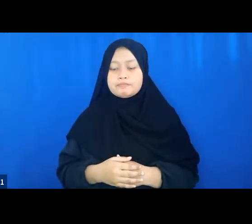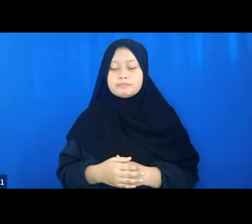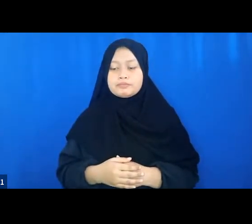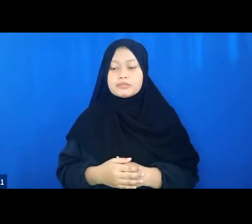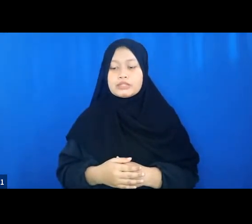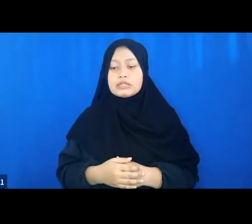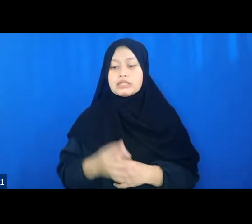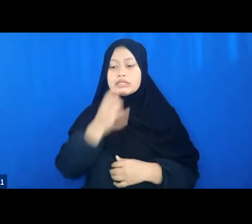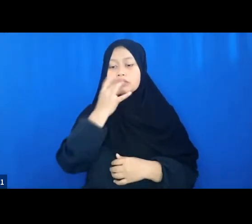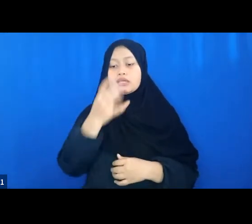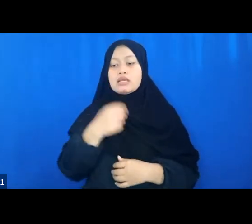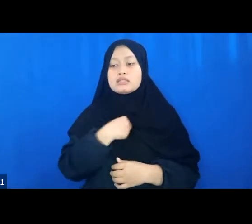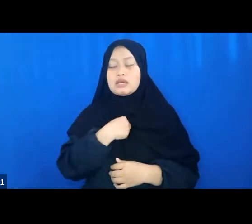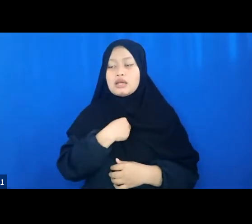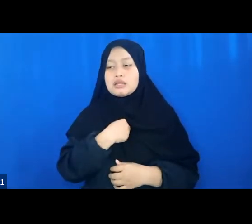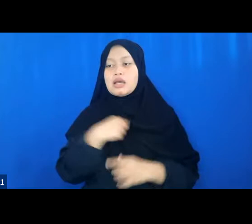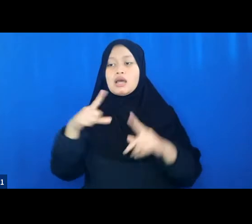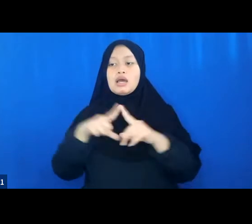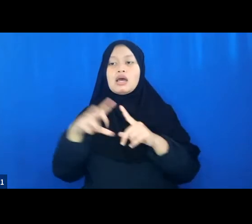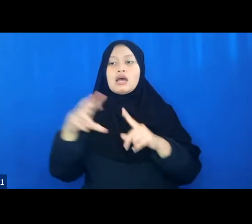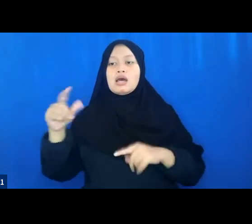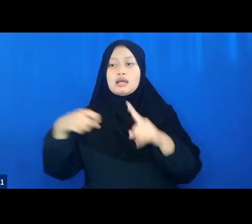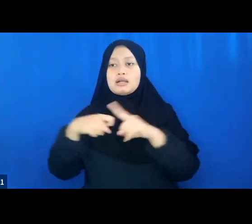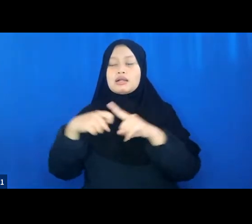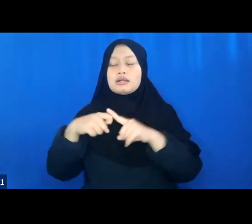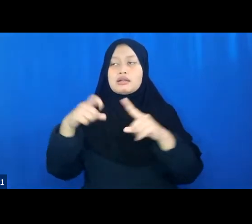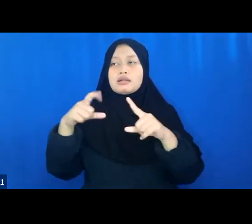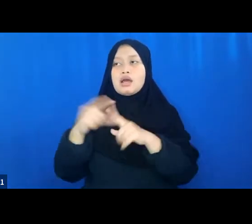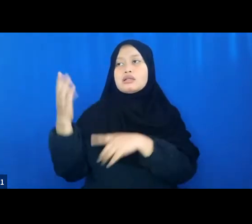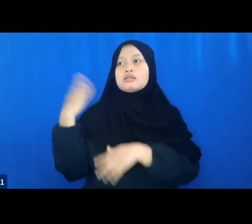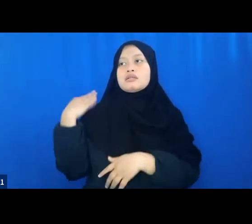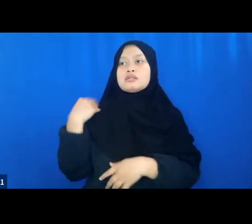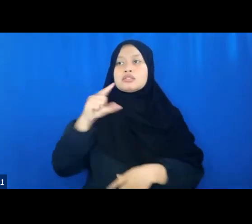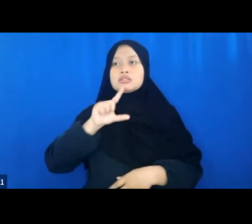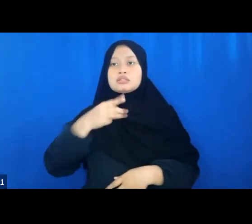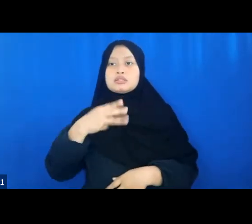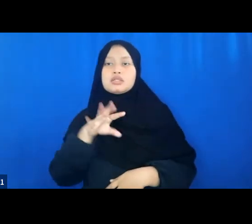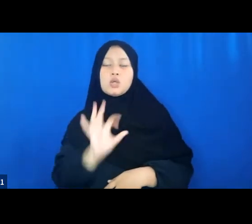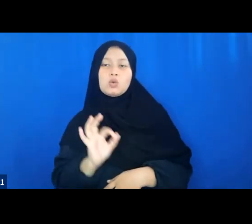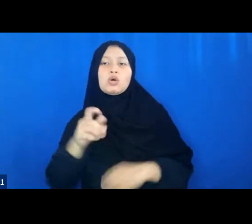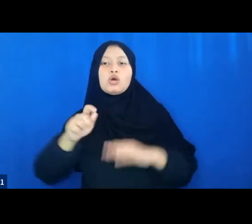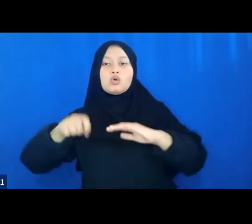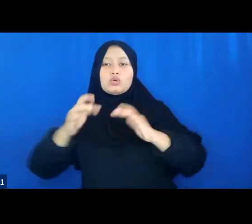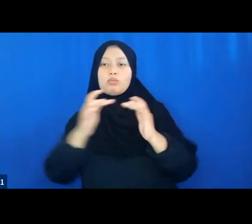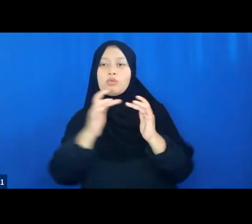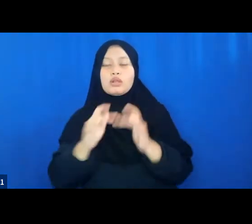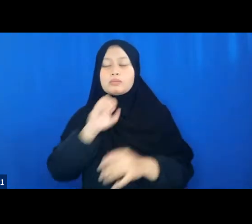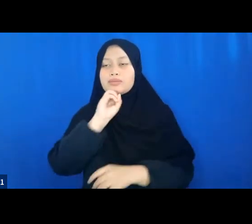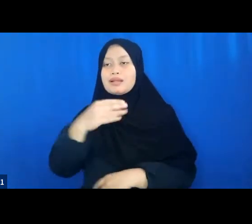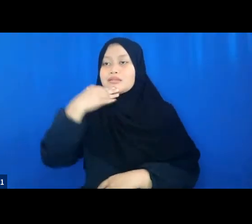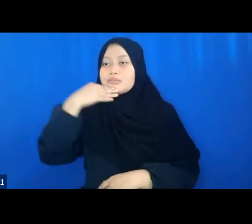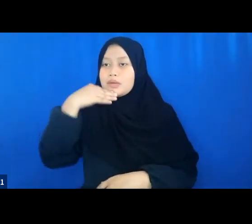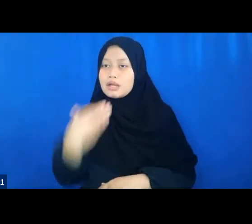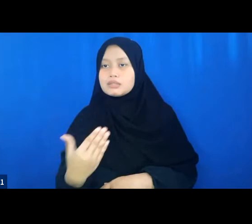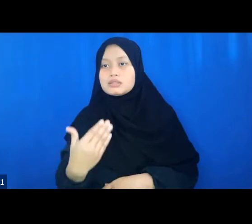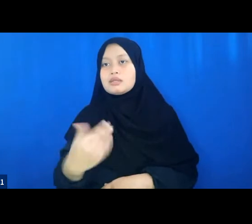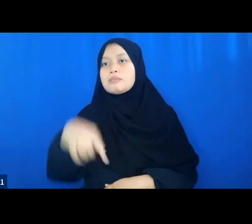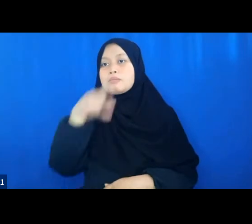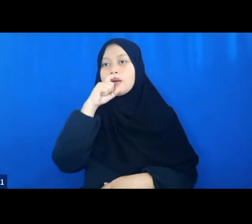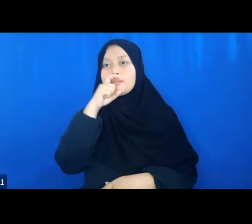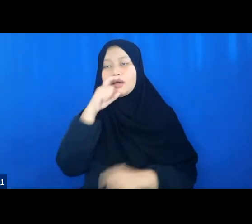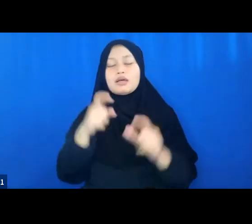saya Arka dhiratara selaku chief executive officer hukum online mengucapkan terima kasih kepada bapak